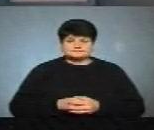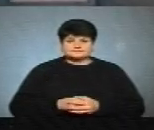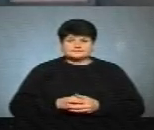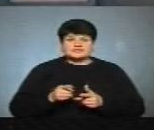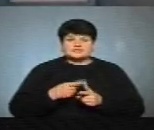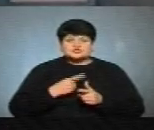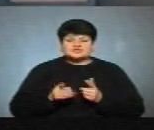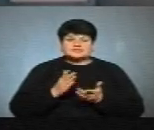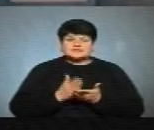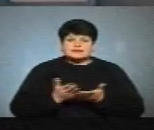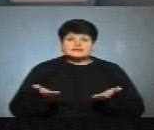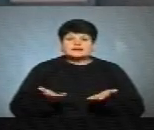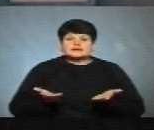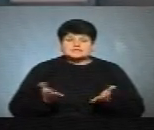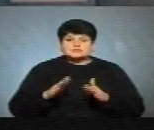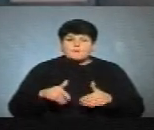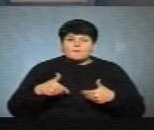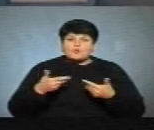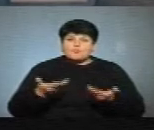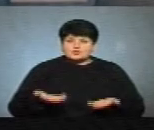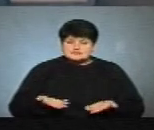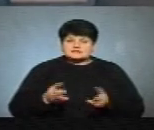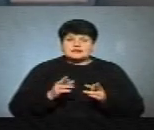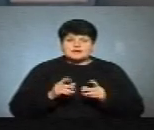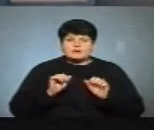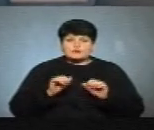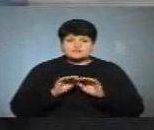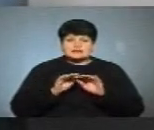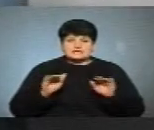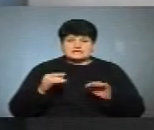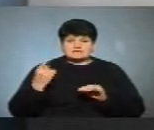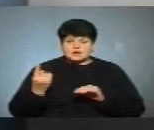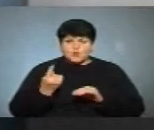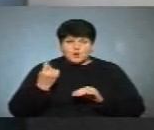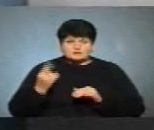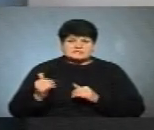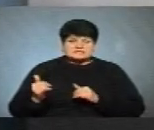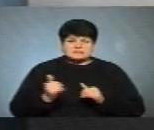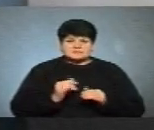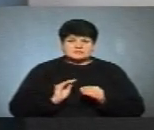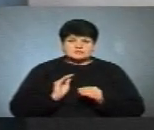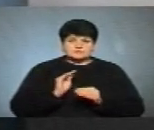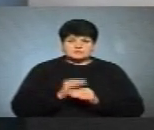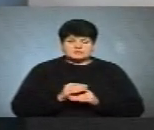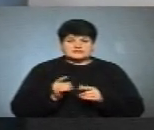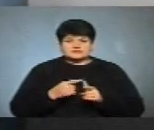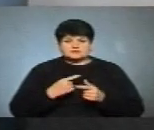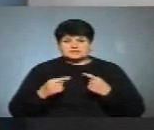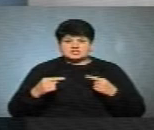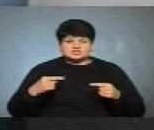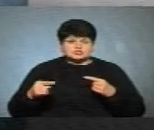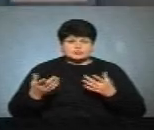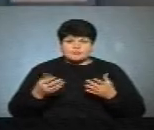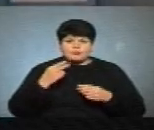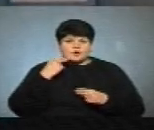Чи є якісь пропозиції, як можна на рівні області забезпечити доплати чи якимось іншим чином